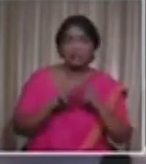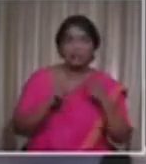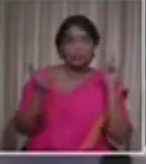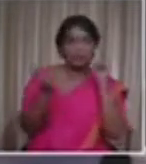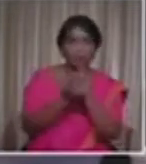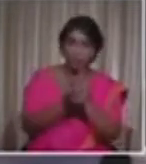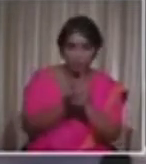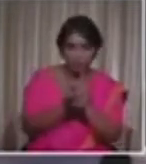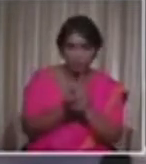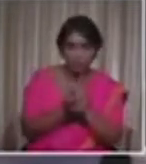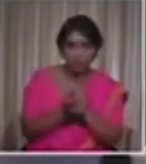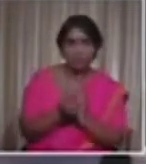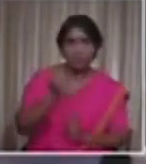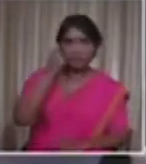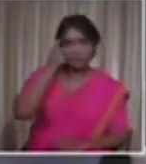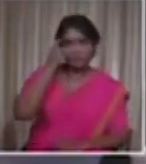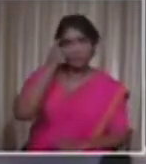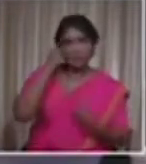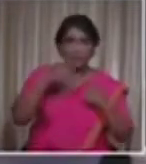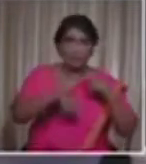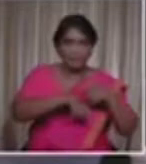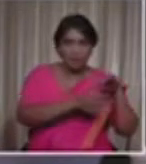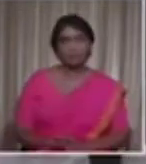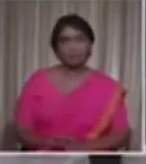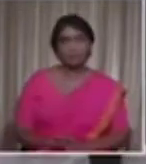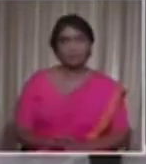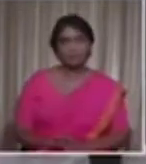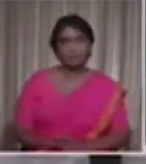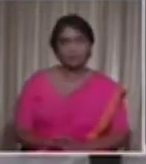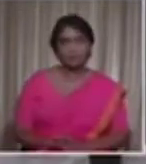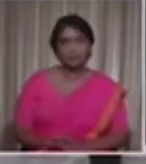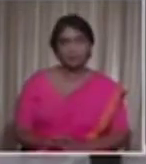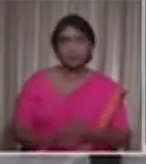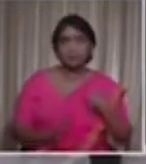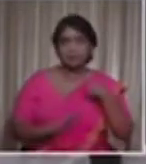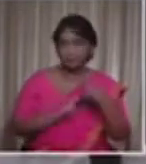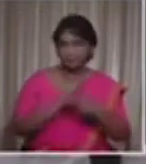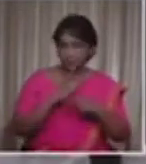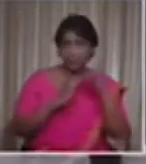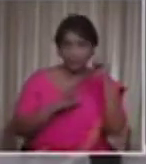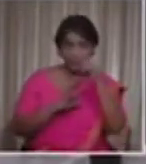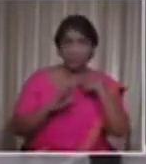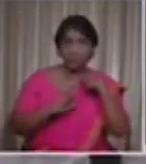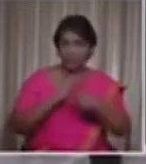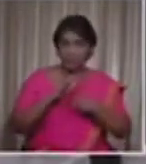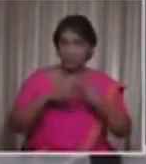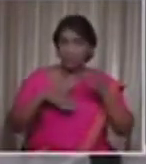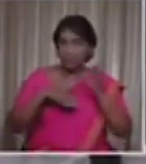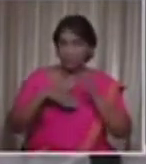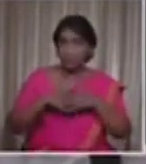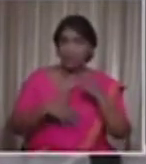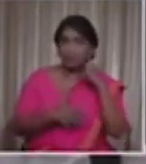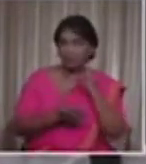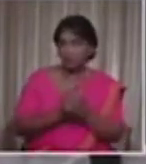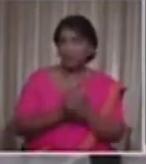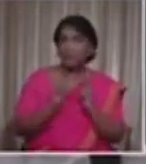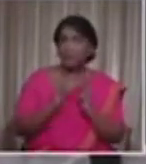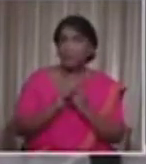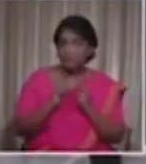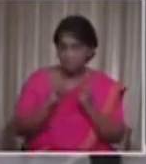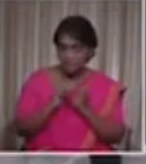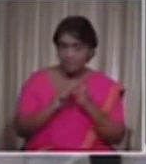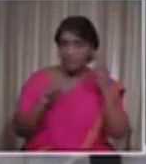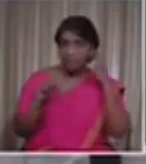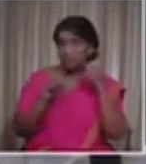හම්බෙමුද? සිකුරාද මම වෙලාවක් දාලා දැනුම් දෙන්න කියන්නේ. අප රට මුහුණ පළවෙනි එක අප රට මුහුණ පා තිබෙන ආර්ථික අර්බුදය පදනම්